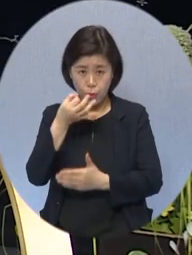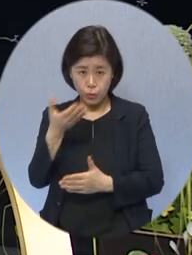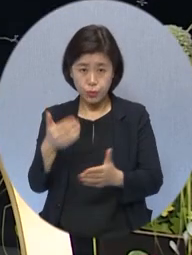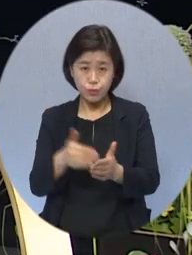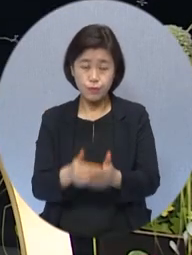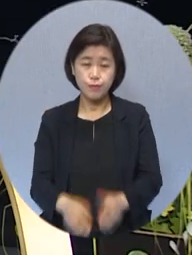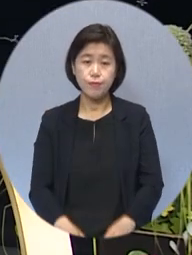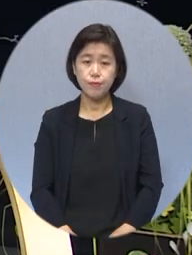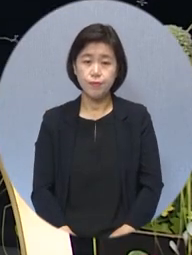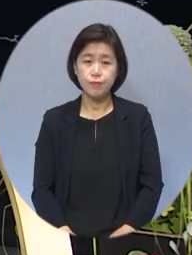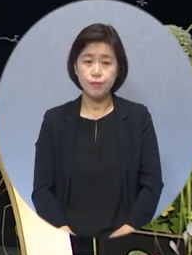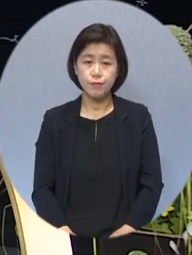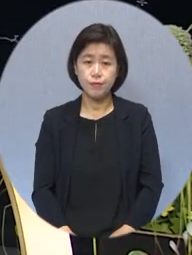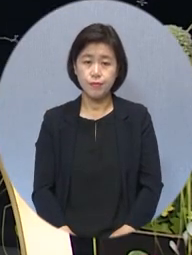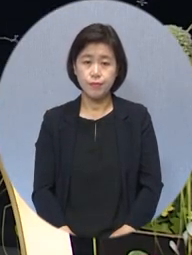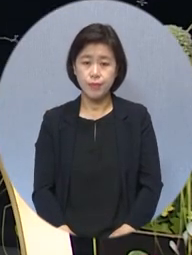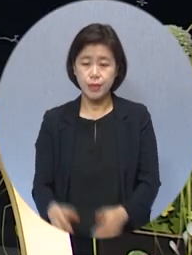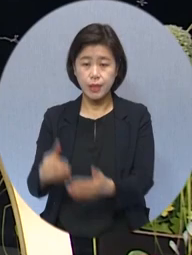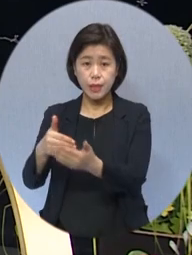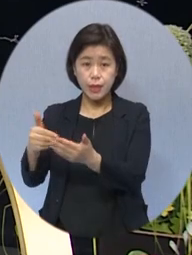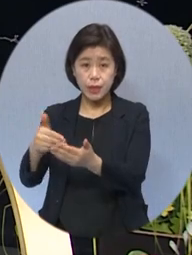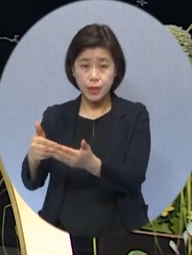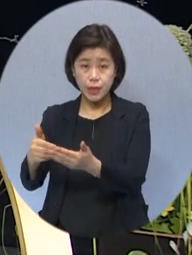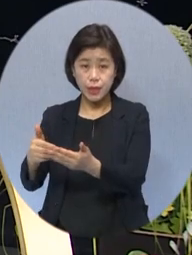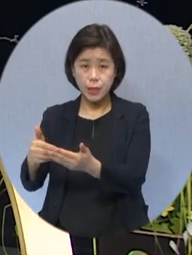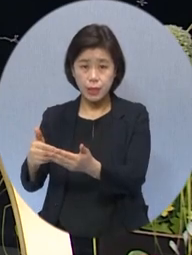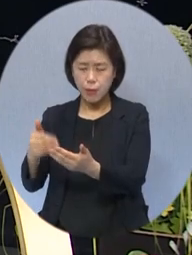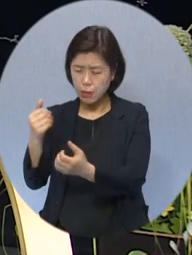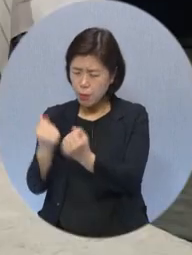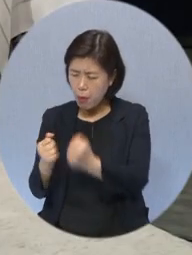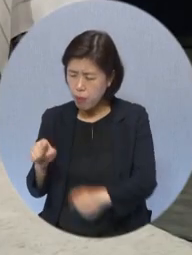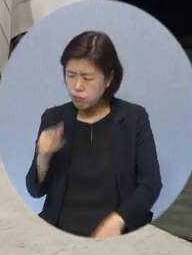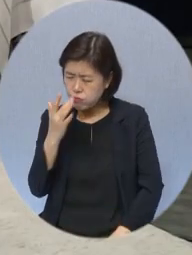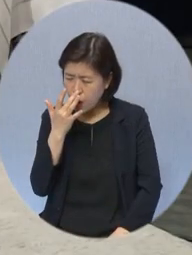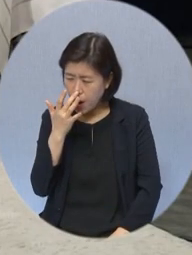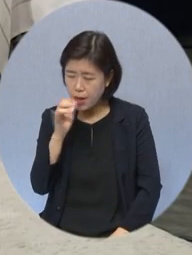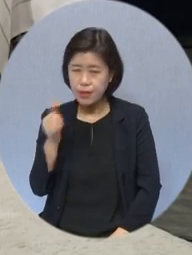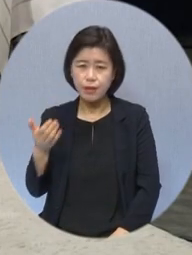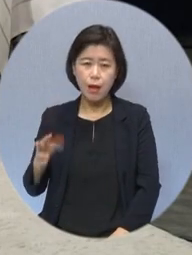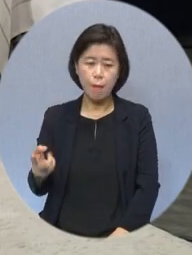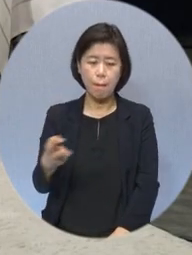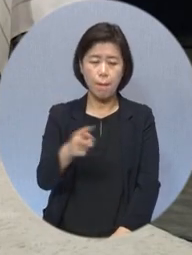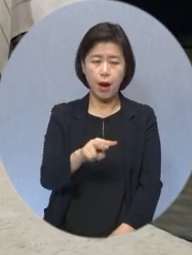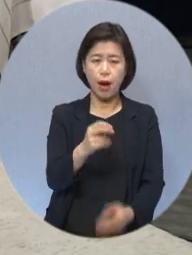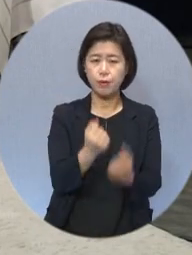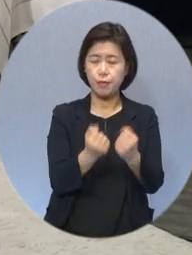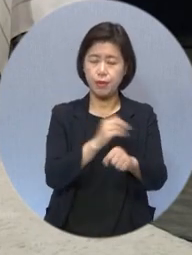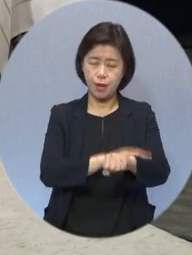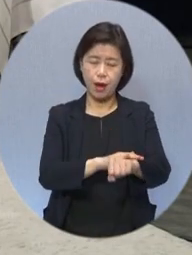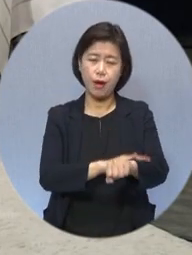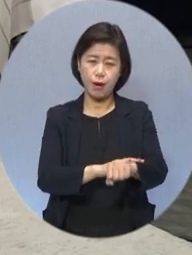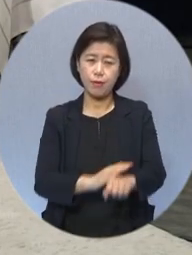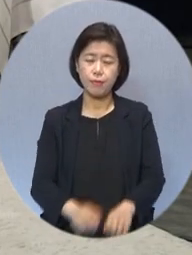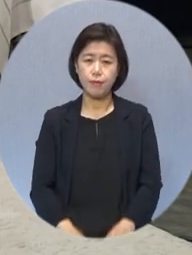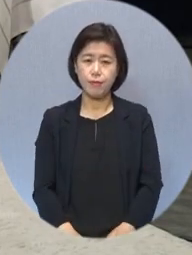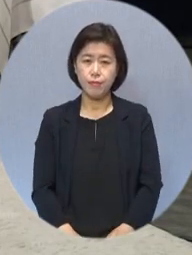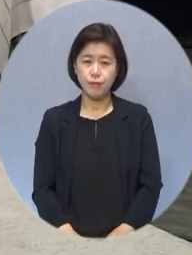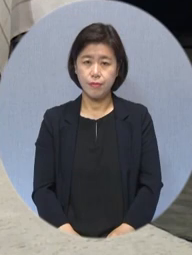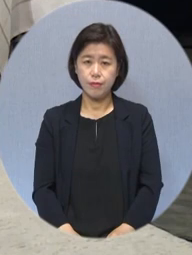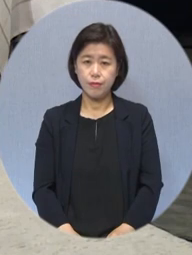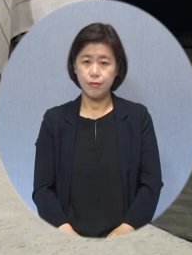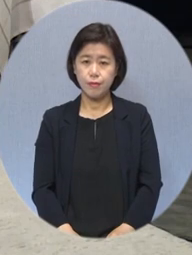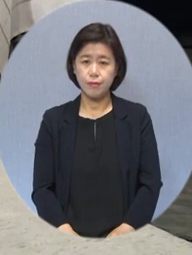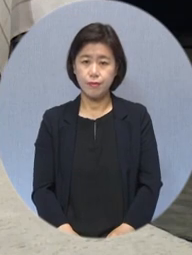것들을 시문으로 그려내는 데 성공하고 있습니다. 명품을 명품으로 해설했다면